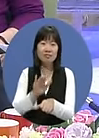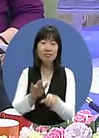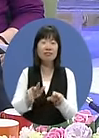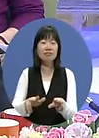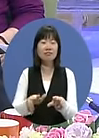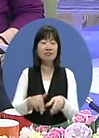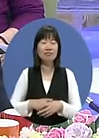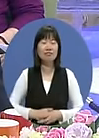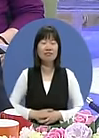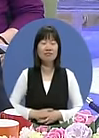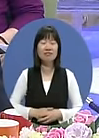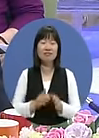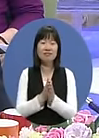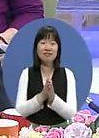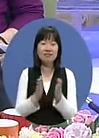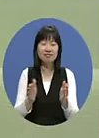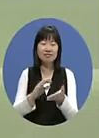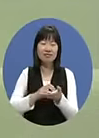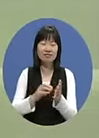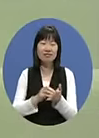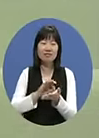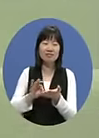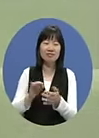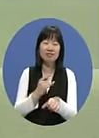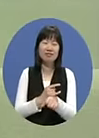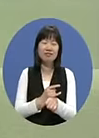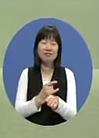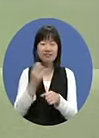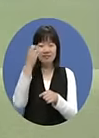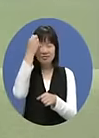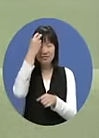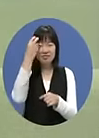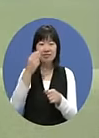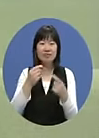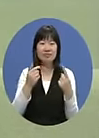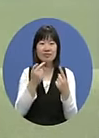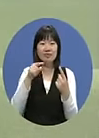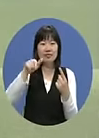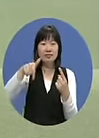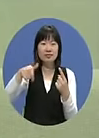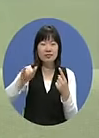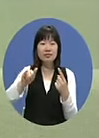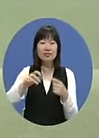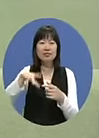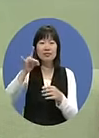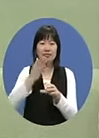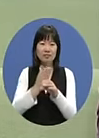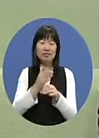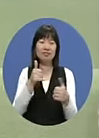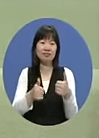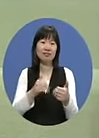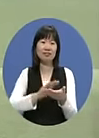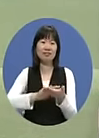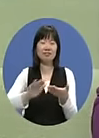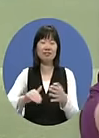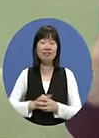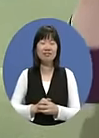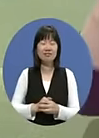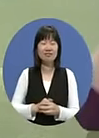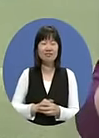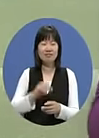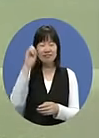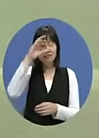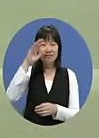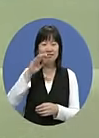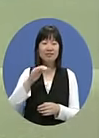이제 본격적으로 적용을 한 거는 2학년 1학기 첫 중간고사였어요. 아, 그리고 갑자기 그래서